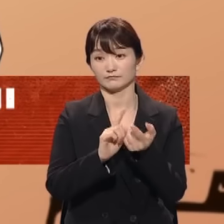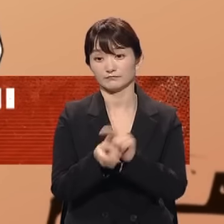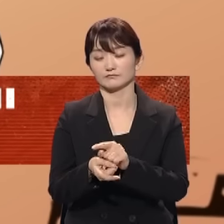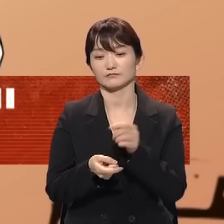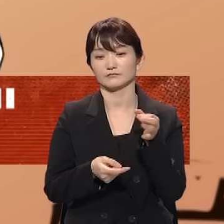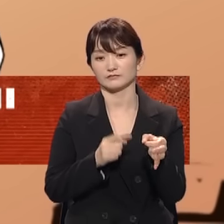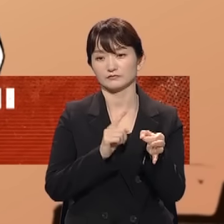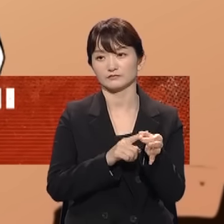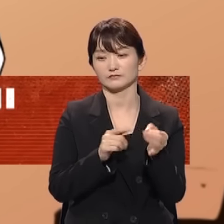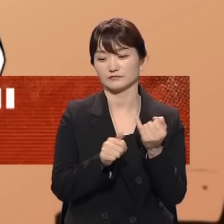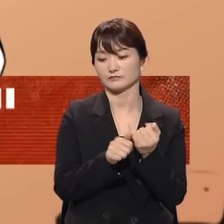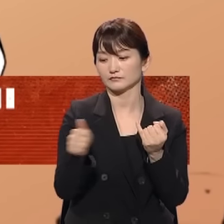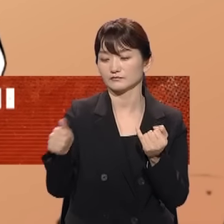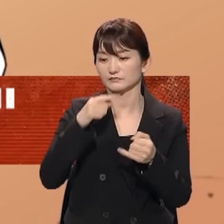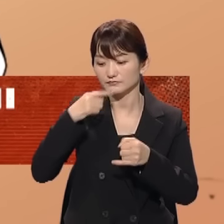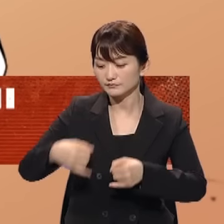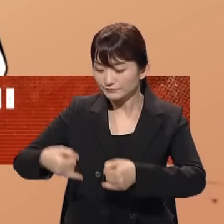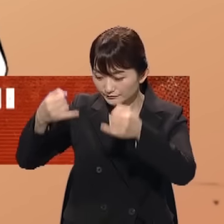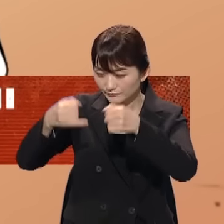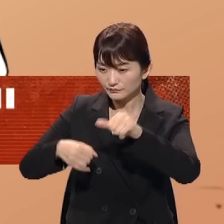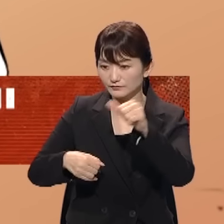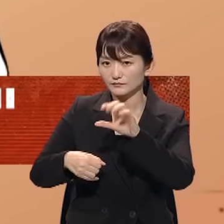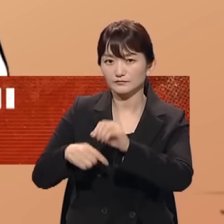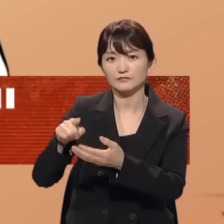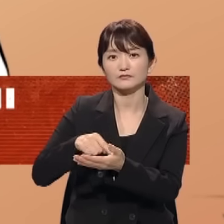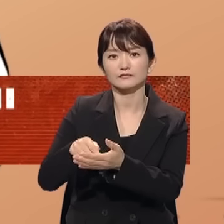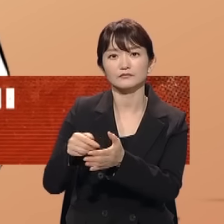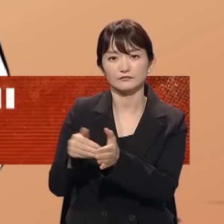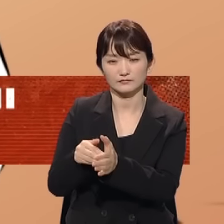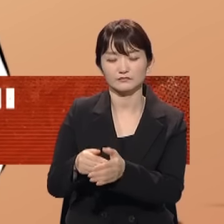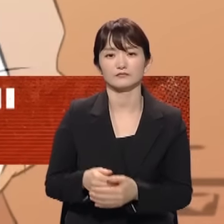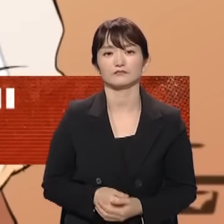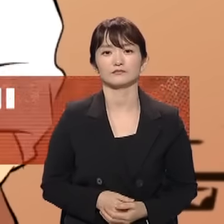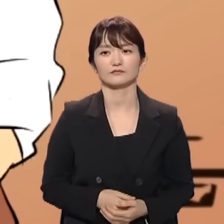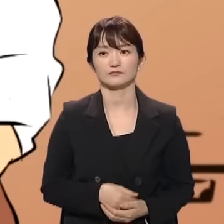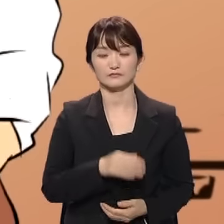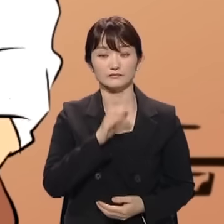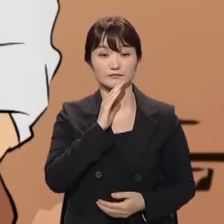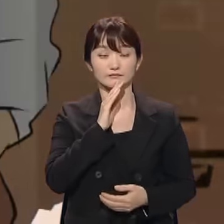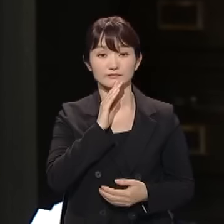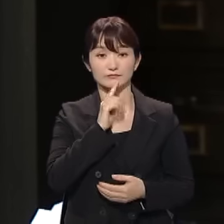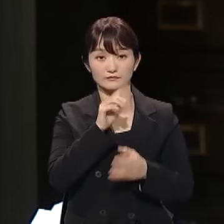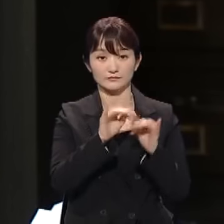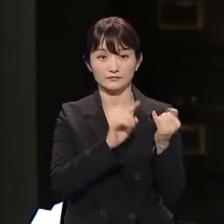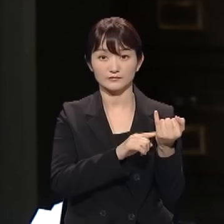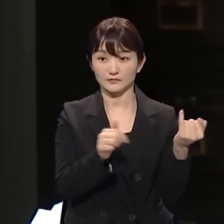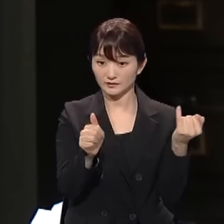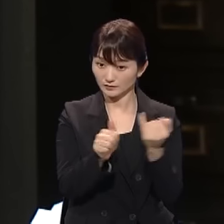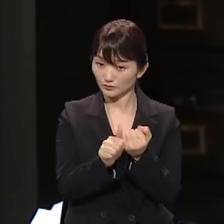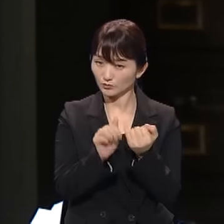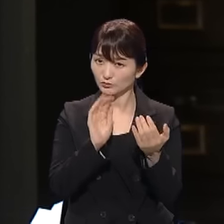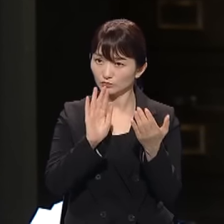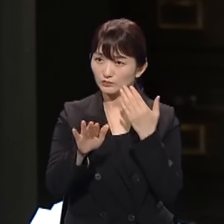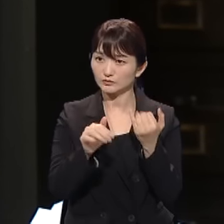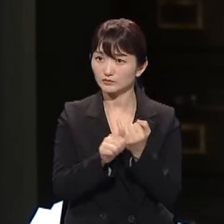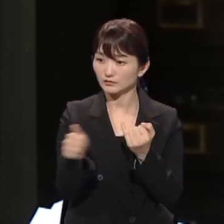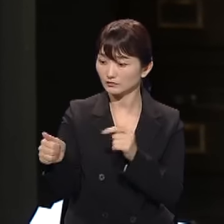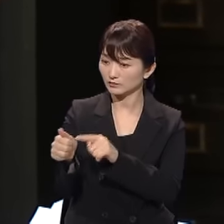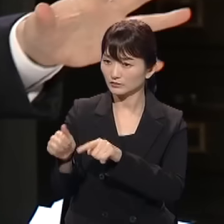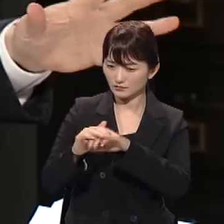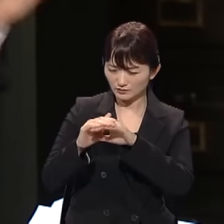비용으로 남편에게 남은 빚 5천만 원을 갚아줬답니다. 자, 실제 제보자는요, 이 결혼을 하고서 남편한테